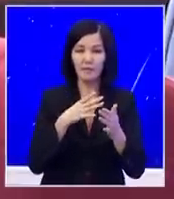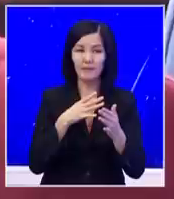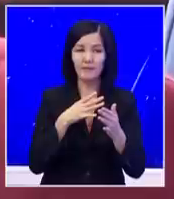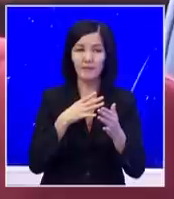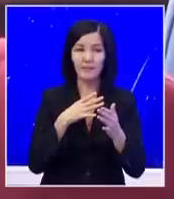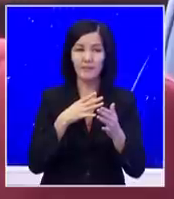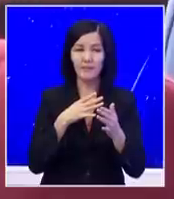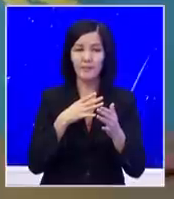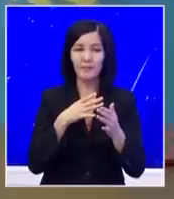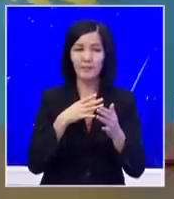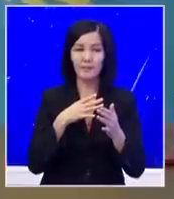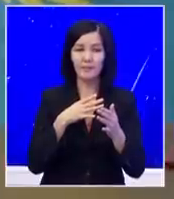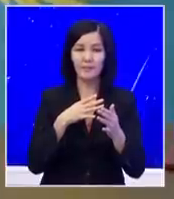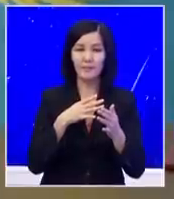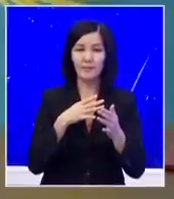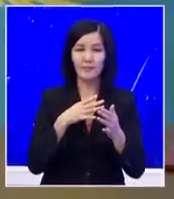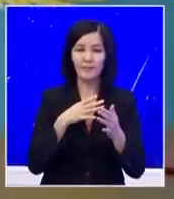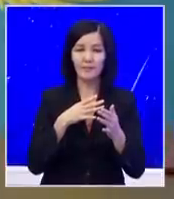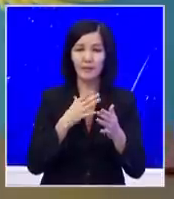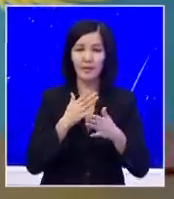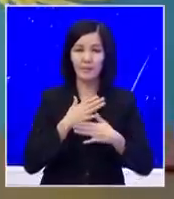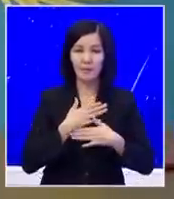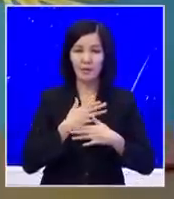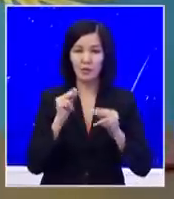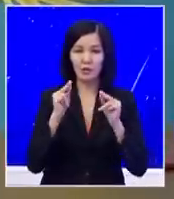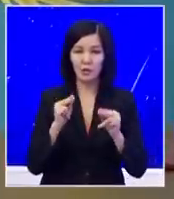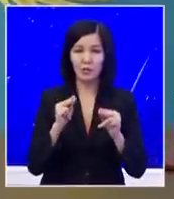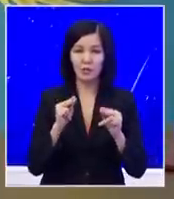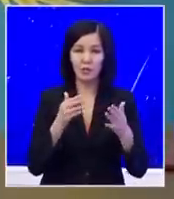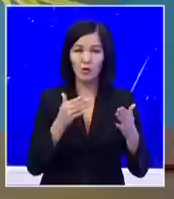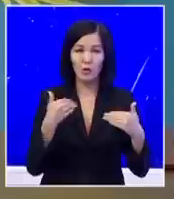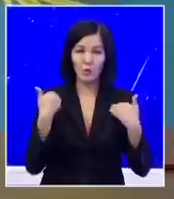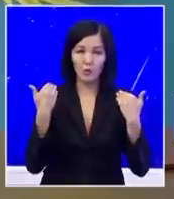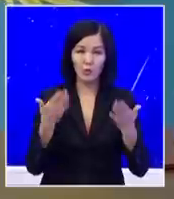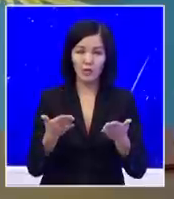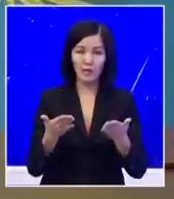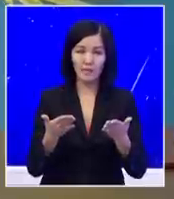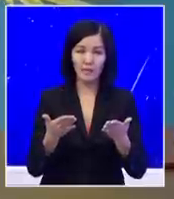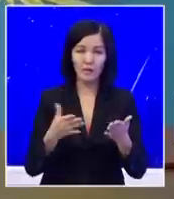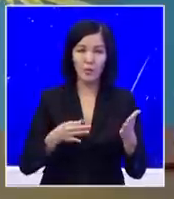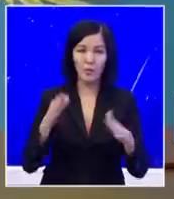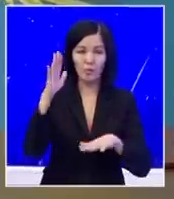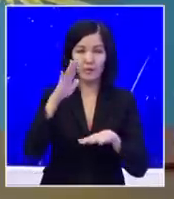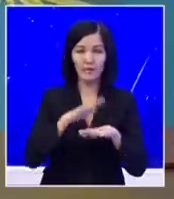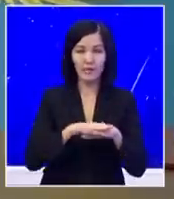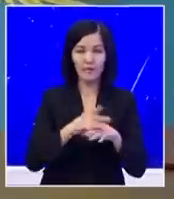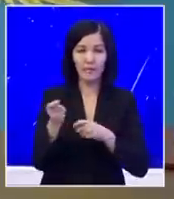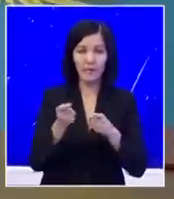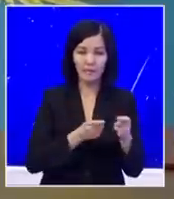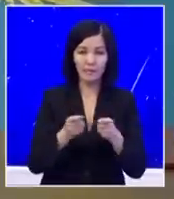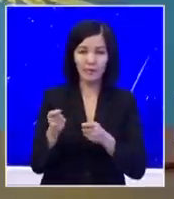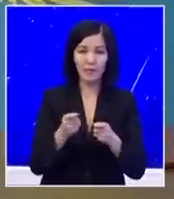И сол шын бәрін мен шын жүректен. Мынау, облыс башыларының атынан,